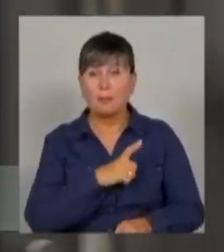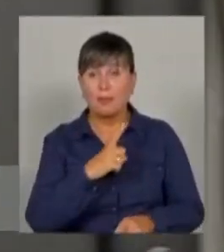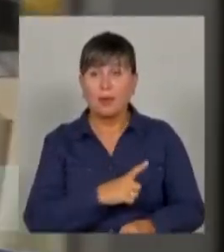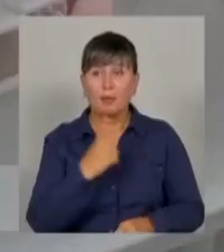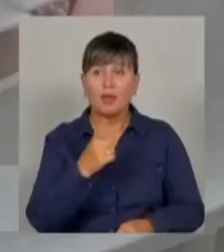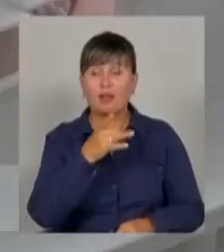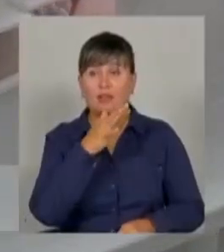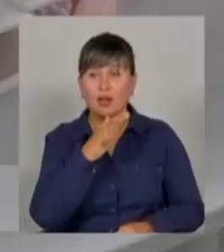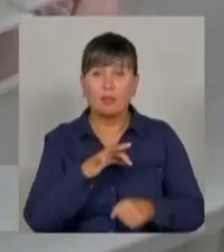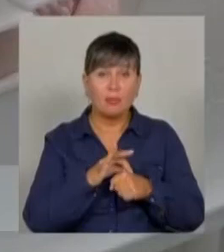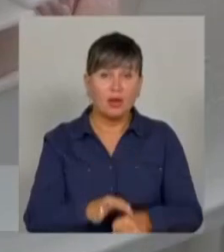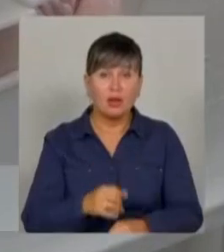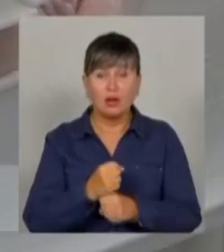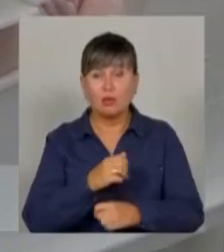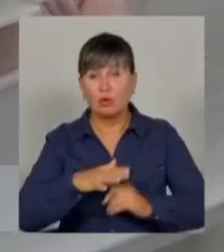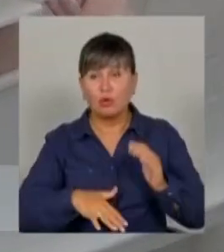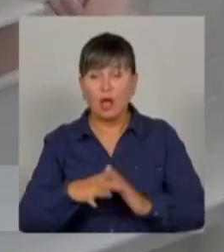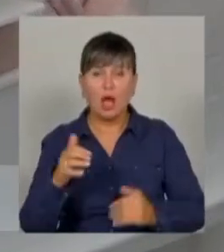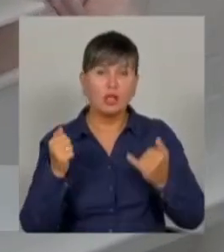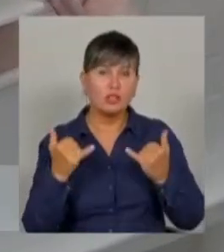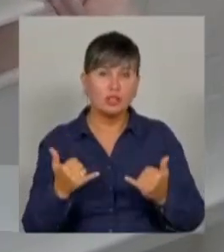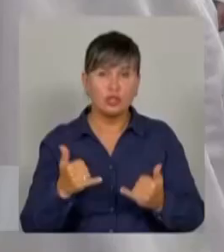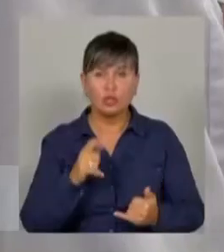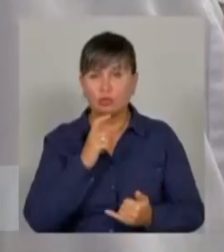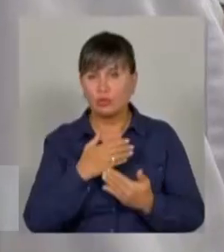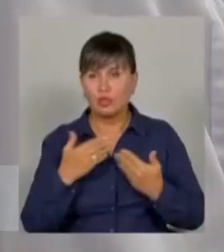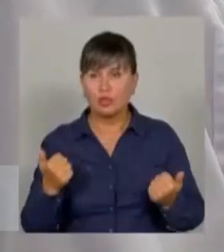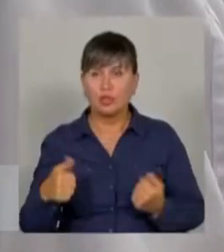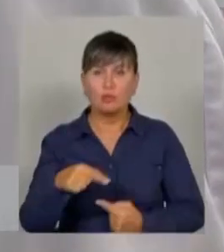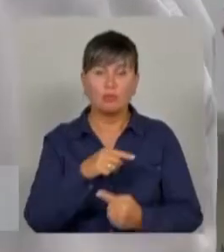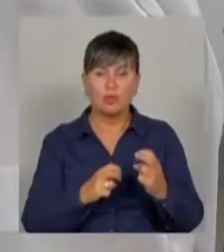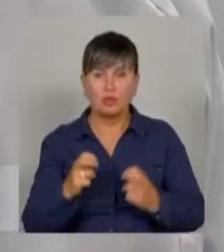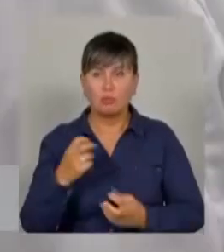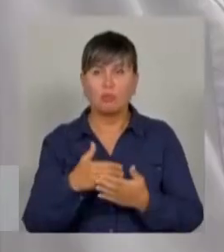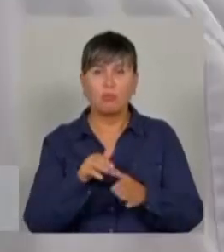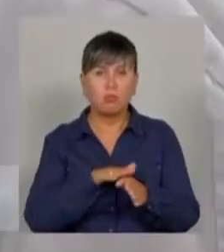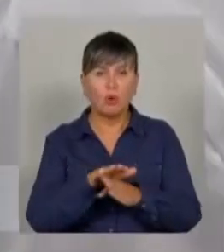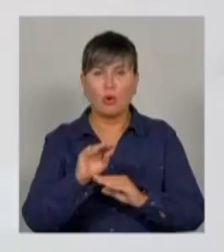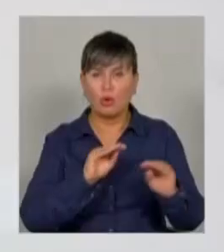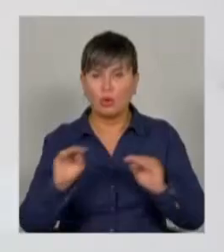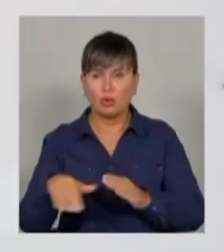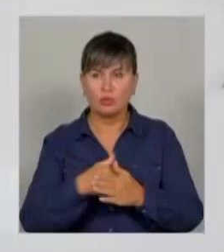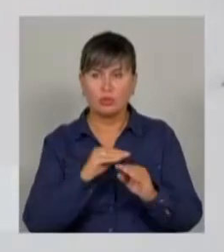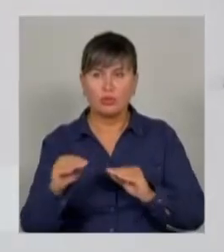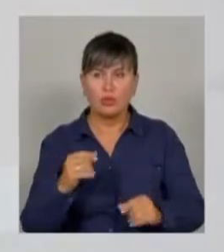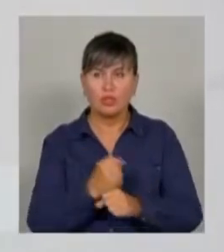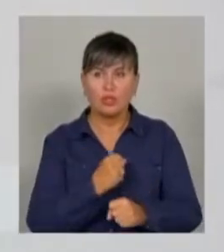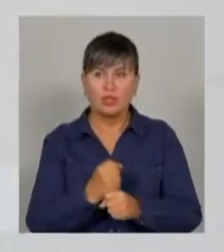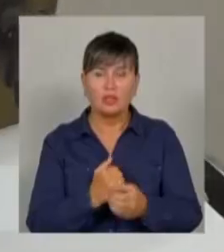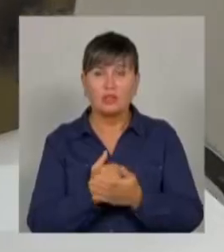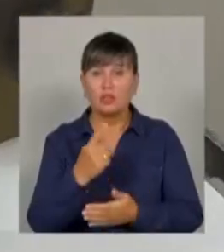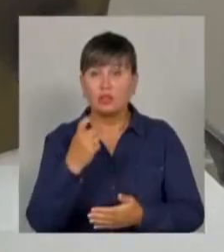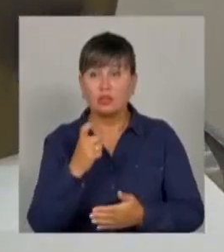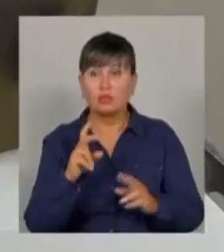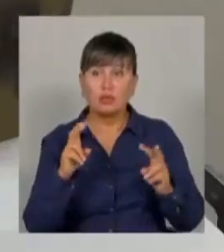в первое время приходилось работать вручную но сейчас таких трудностей нет предприятие полностью оборудованы новой техникой производится свыше